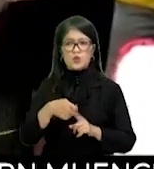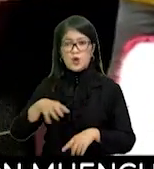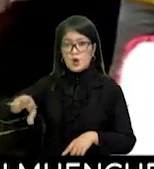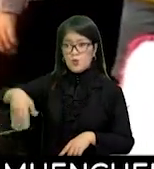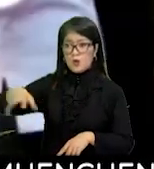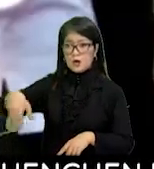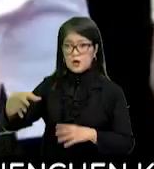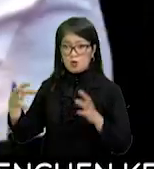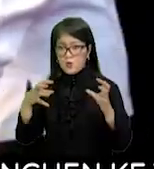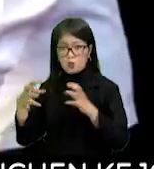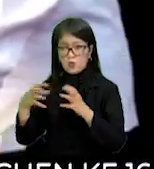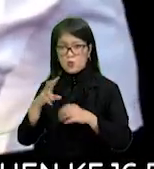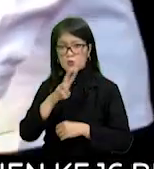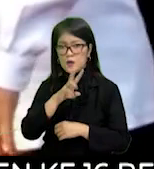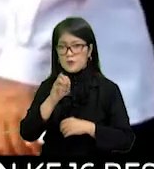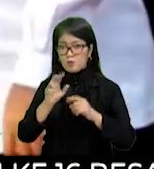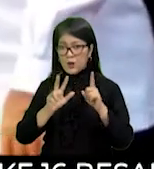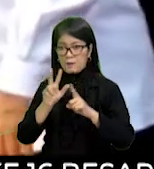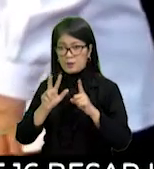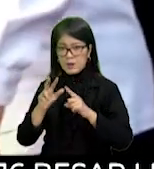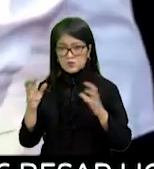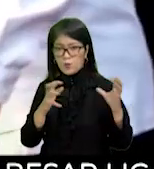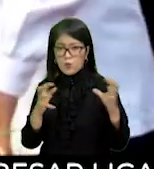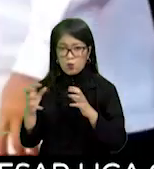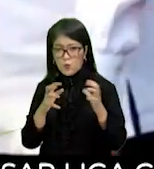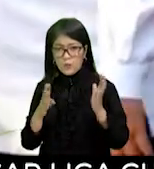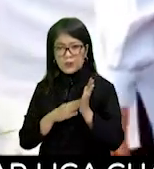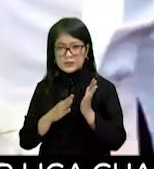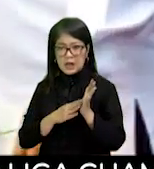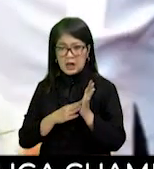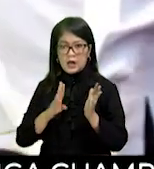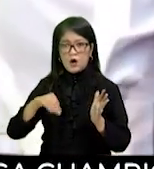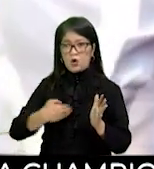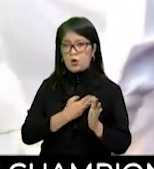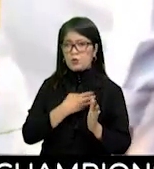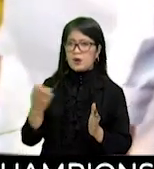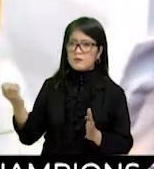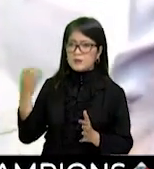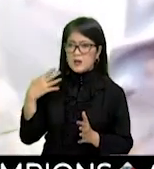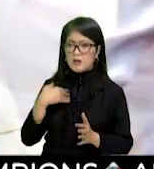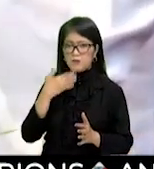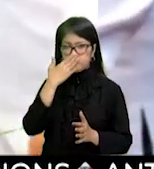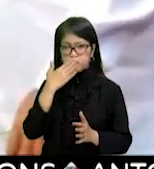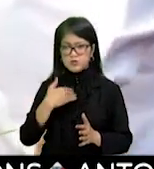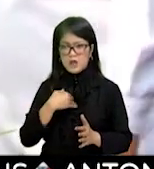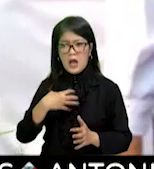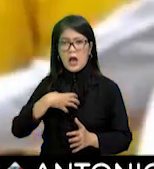sejak tahun 2018. Ya, korban mengklaim memiliki hak penguasaan atas lahan berdasarkan SK